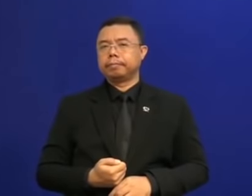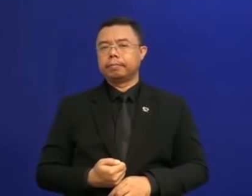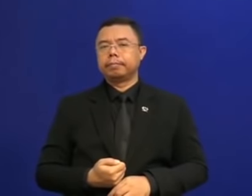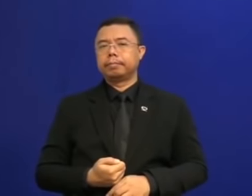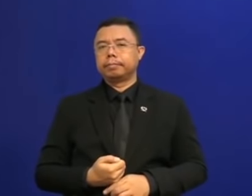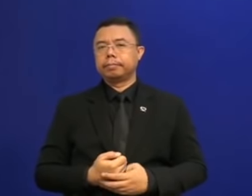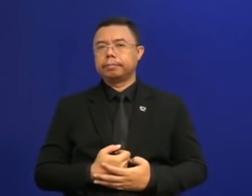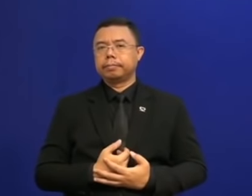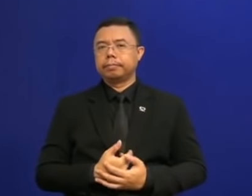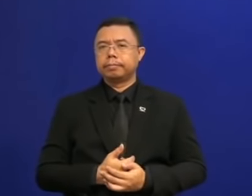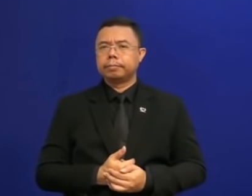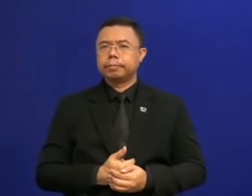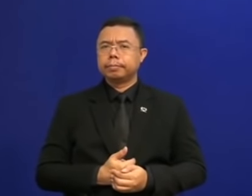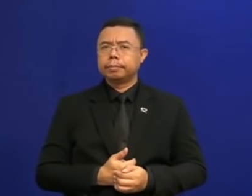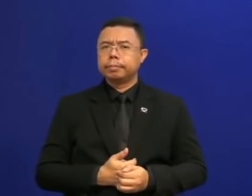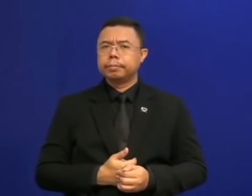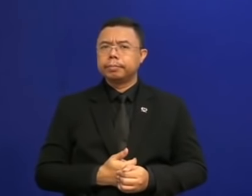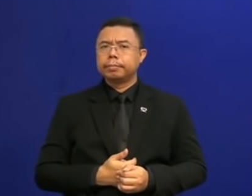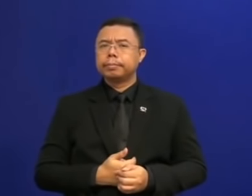istri.